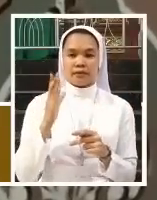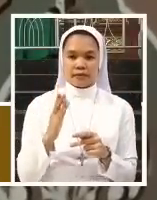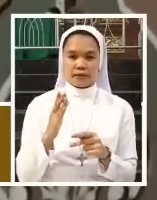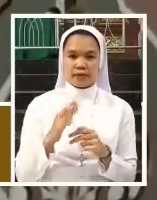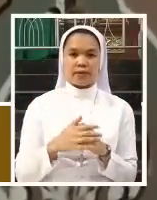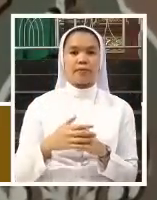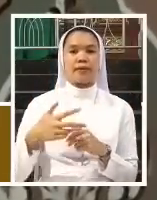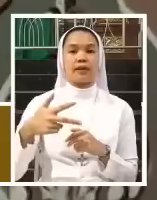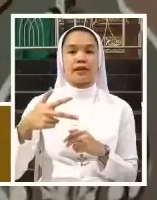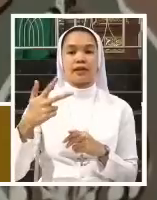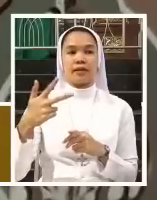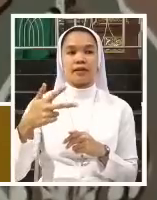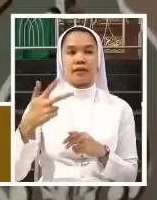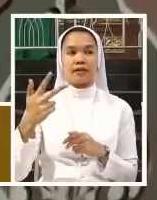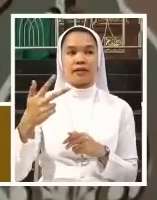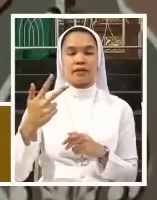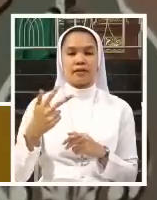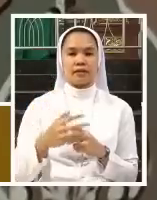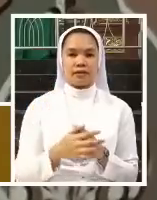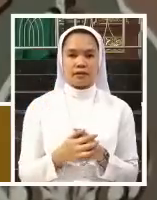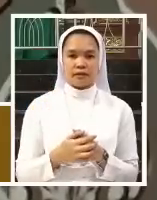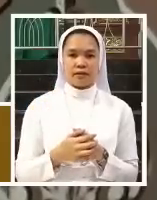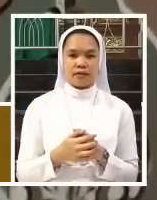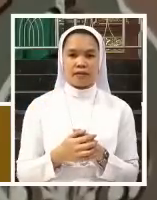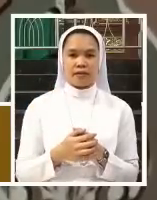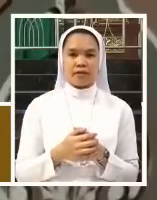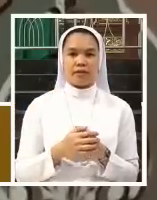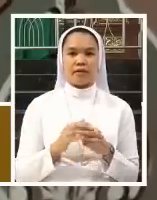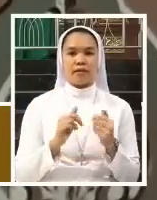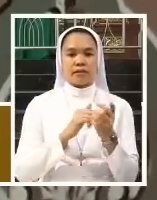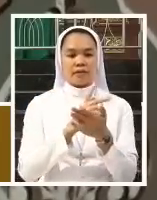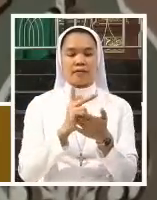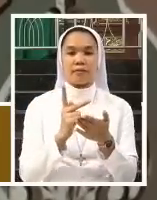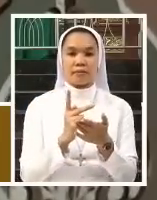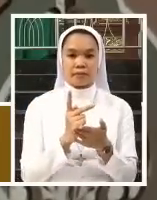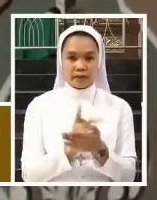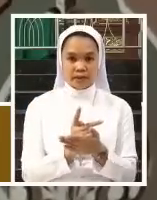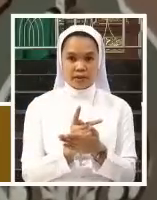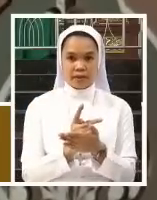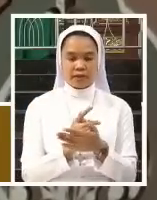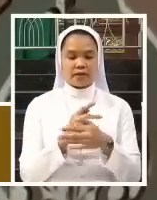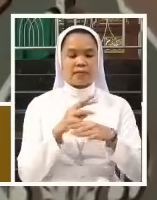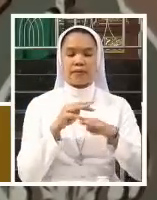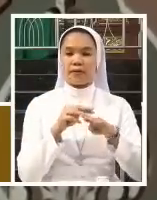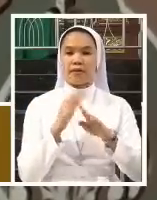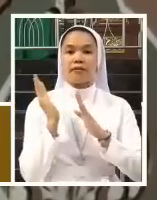Ikatulo, siyempre, aram din doon kabos, persons of ministry of service.